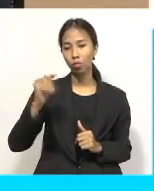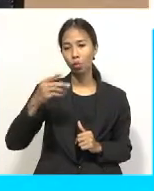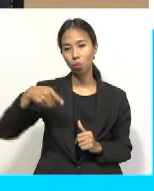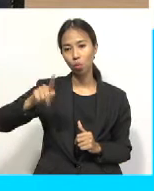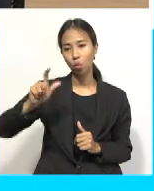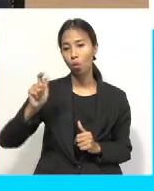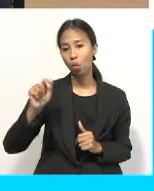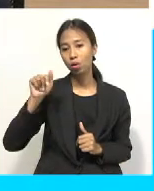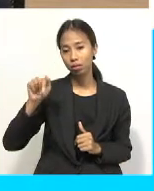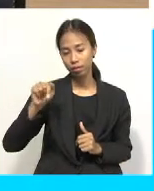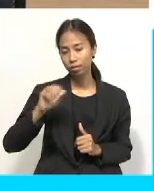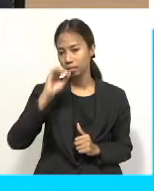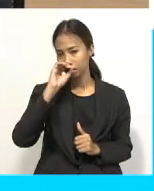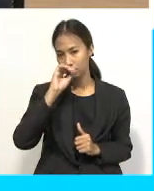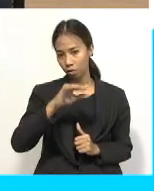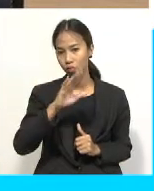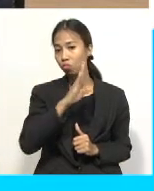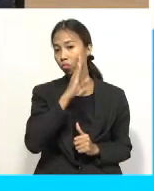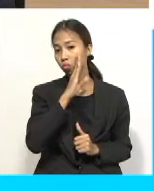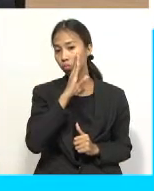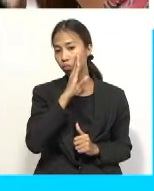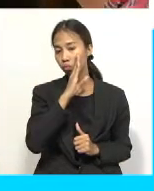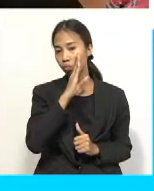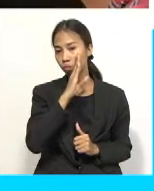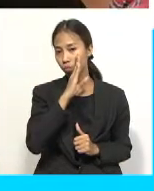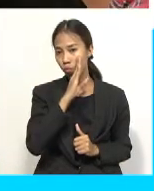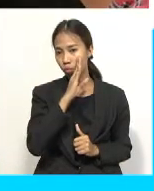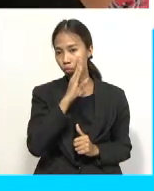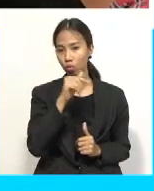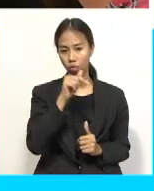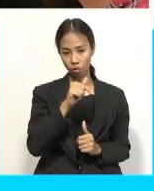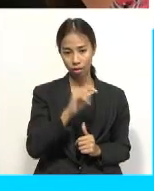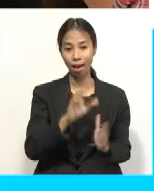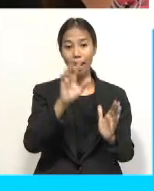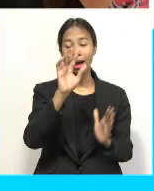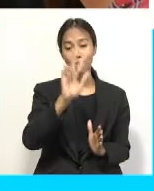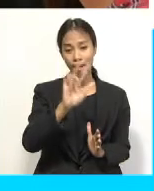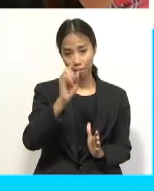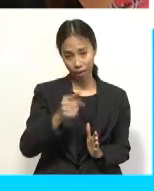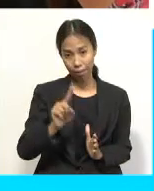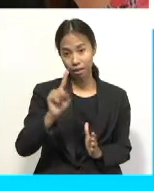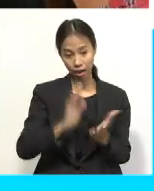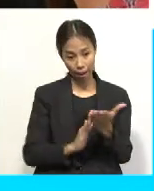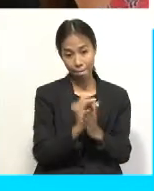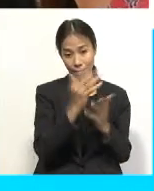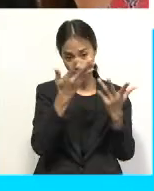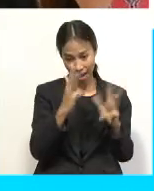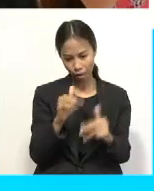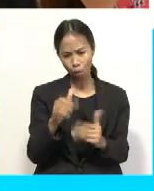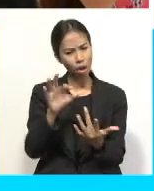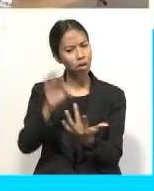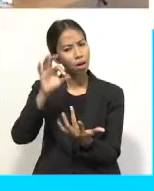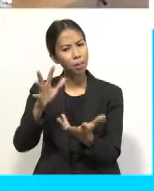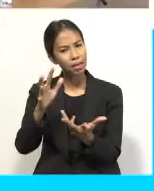สาเหตุที่ให้ที่ถ้าสมมุติว่าผ่านคณะในรอบ 3/1 แล้วไม่เลือกเนี่ยก็จะไม่สามารถกลับไปได้เพราะว่าต้อง